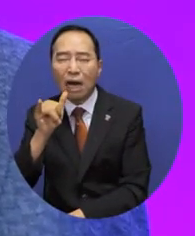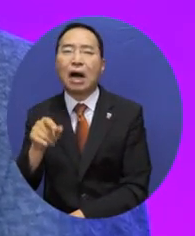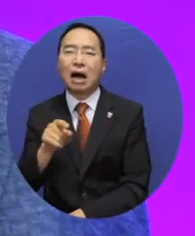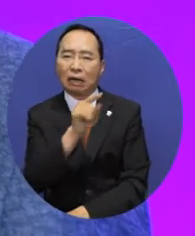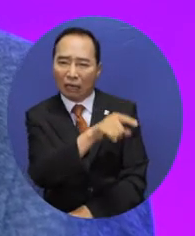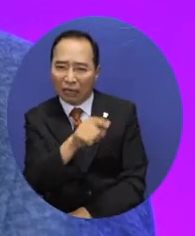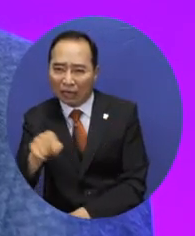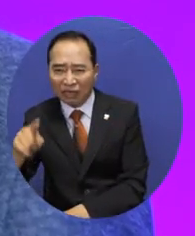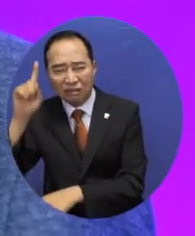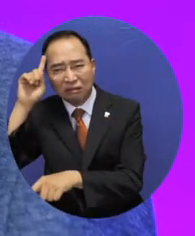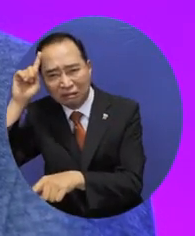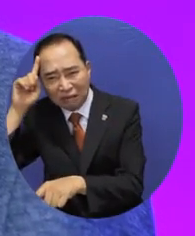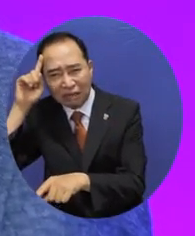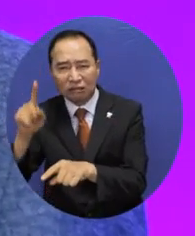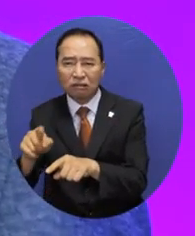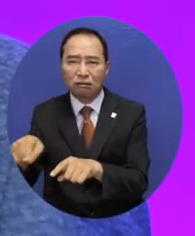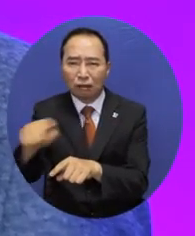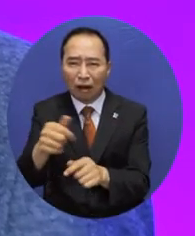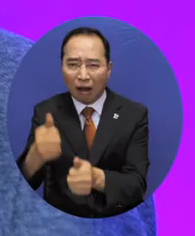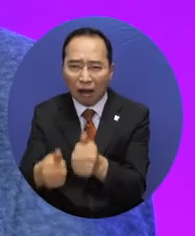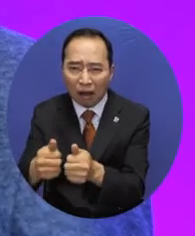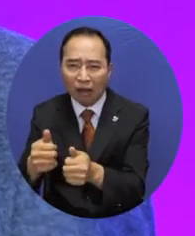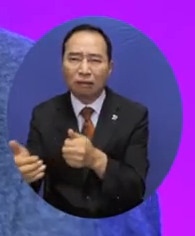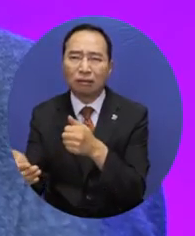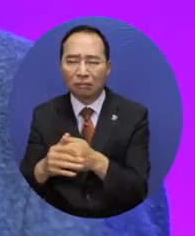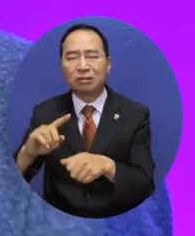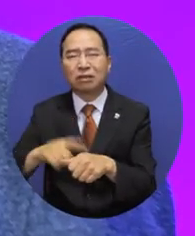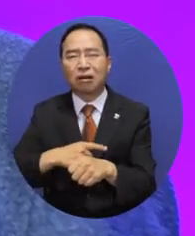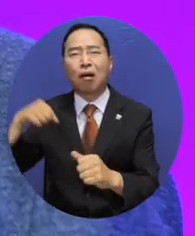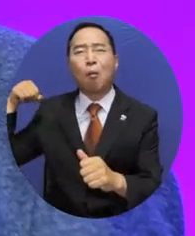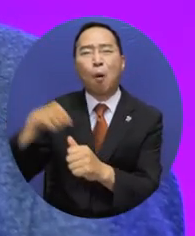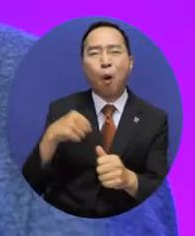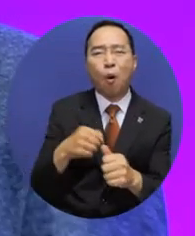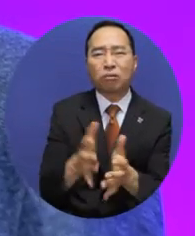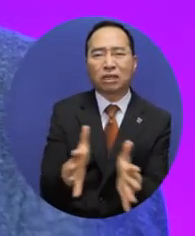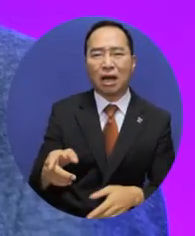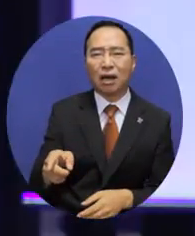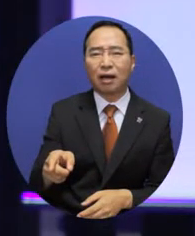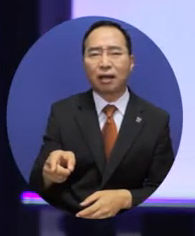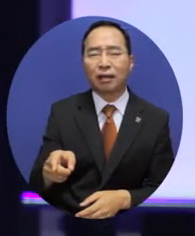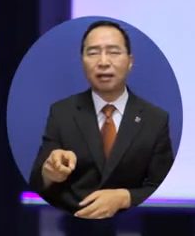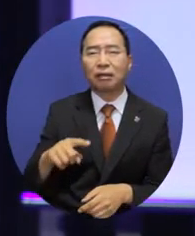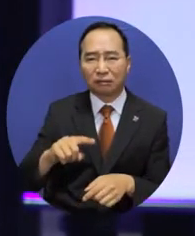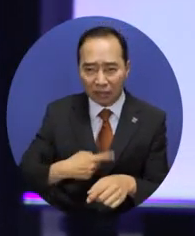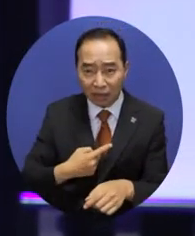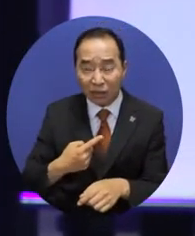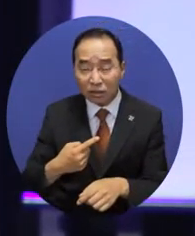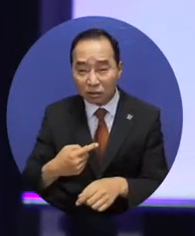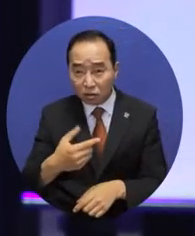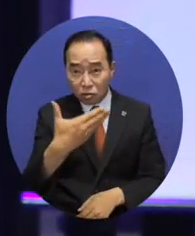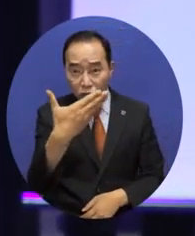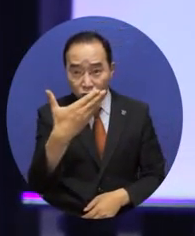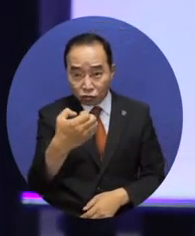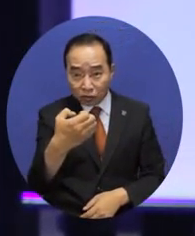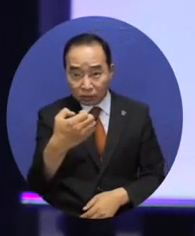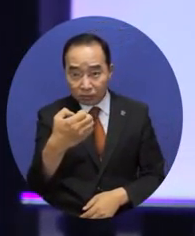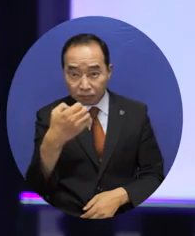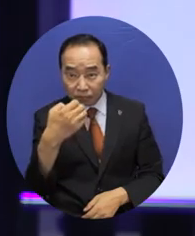여러 가지 스트레스와 경쟁 때문에 폭력이 발생했고, 그래서 93개의 유골